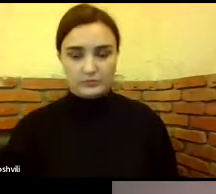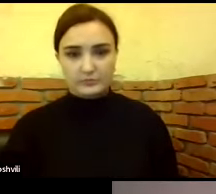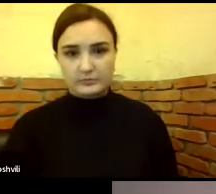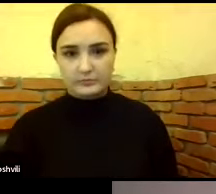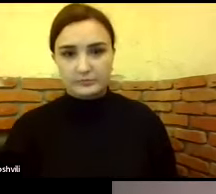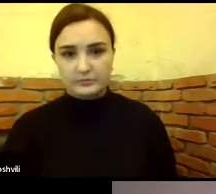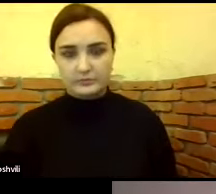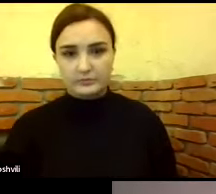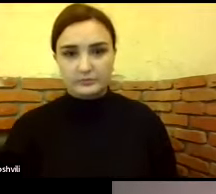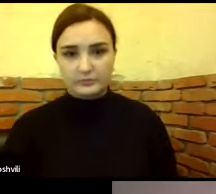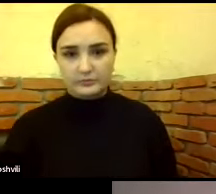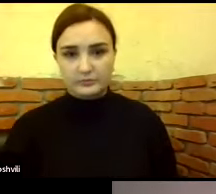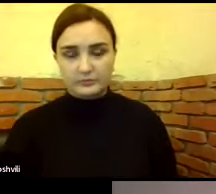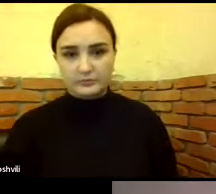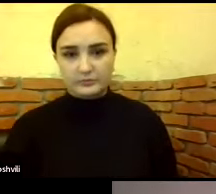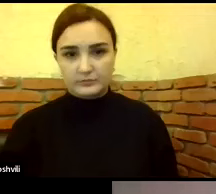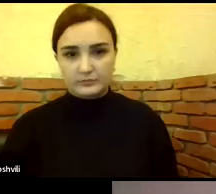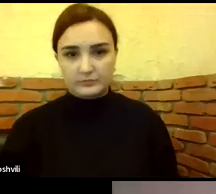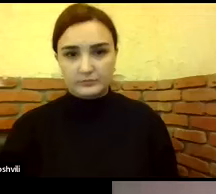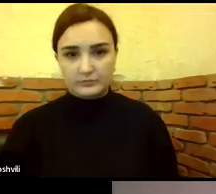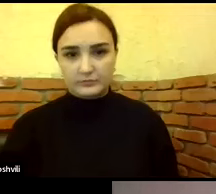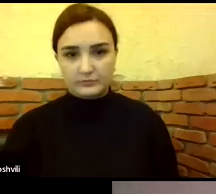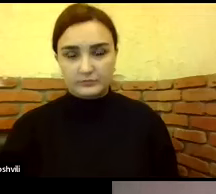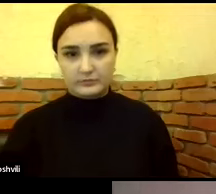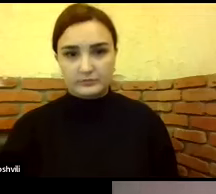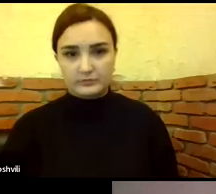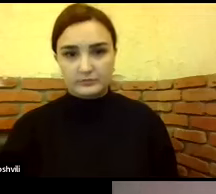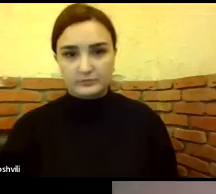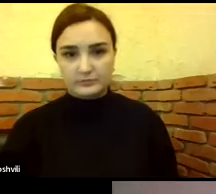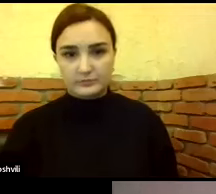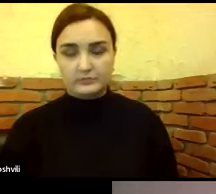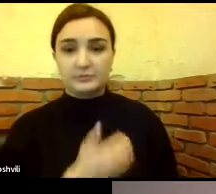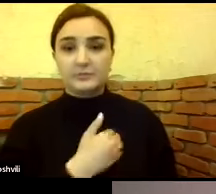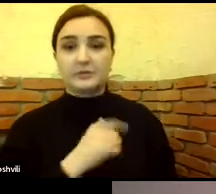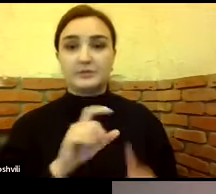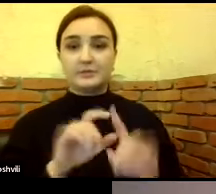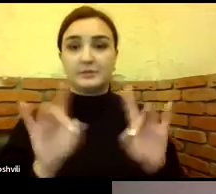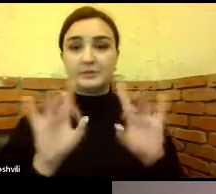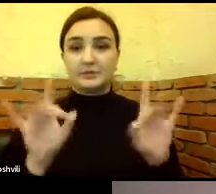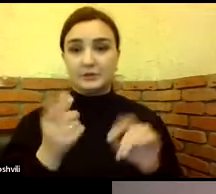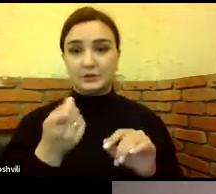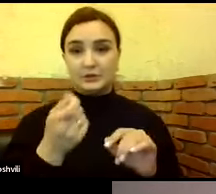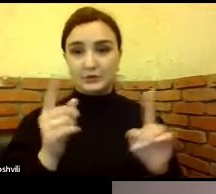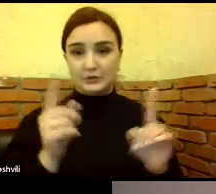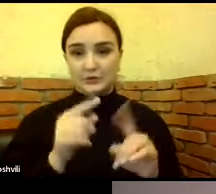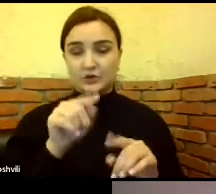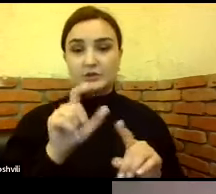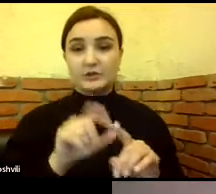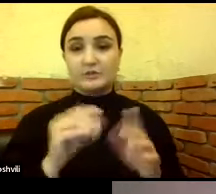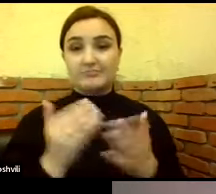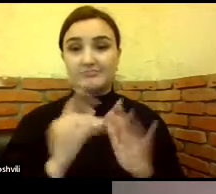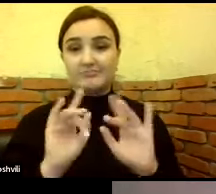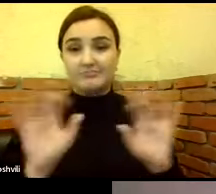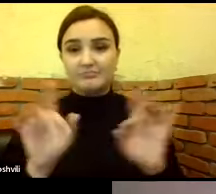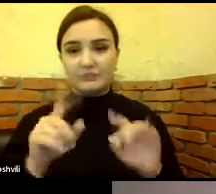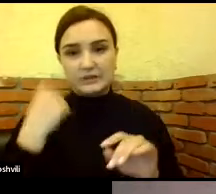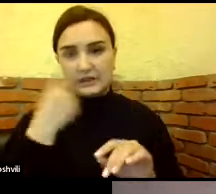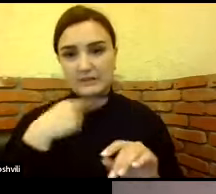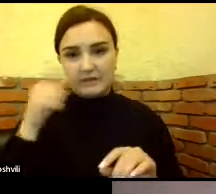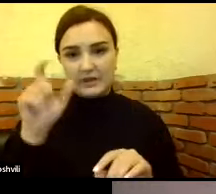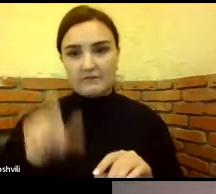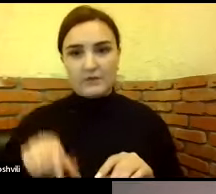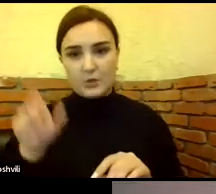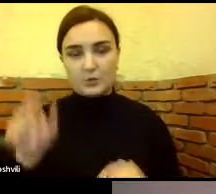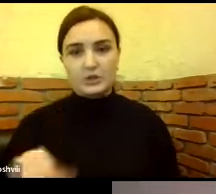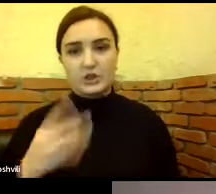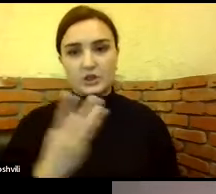მინდა რომ ცოტა ვილაპარაკო რა. გონია რომ ეგ ამბავი ხე შენაც ლაპარაკობ, ძალიან ინდივიდუალური არის შეშემოპირებშიც,